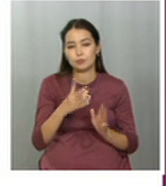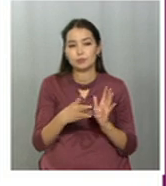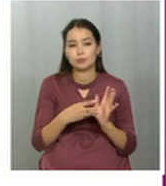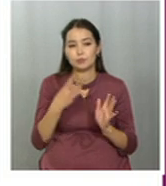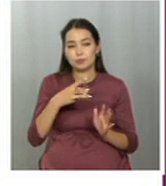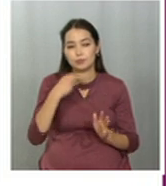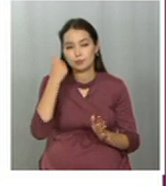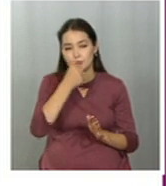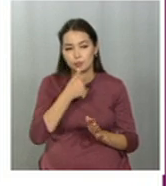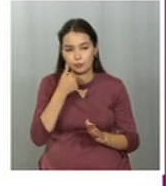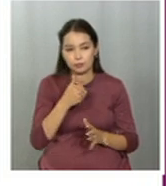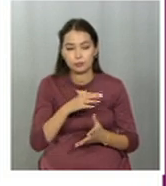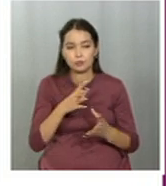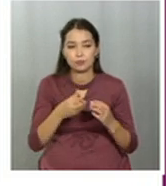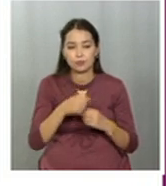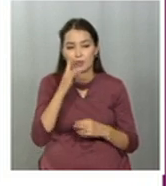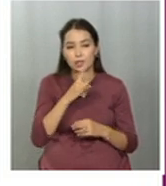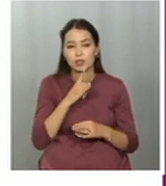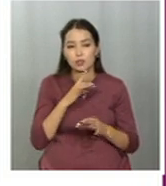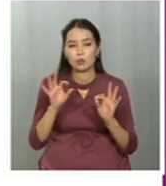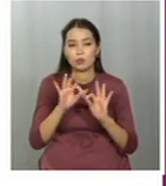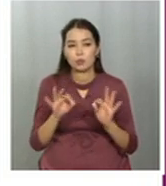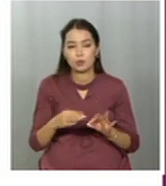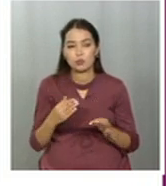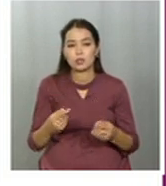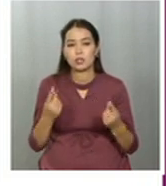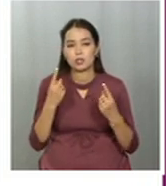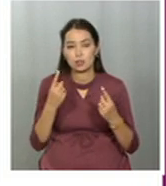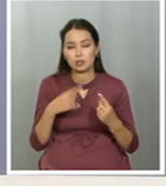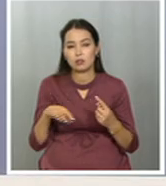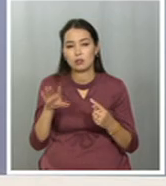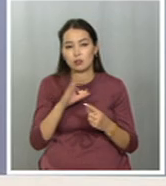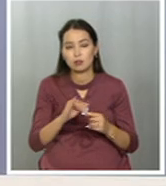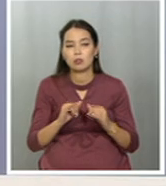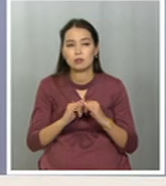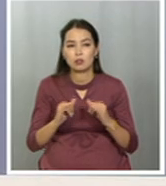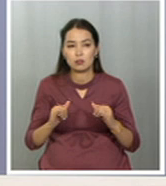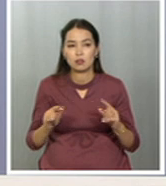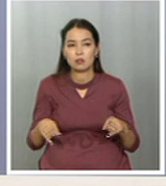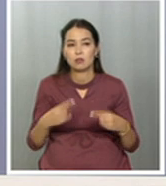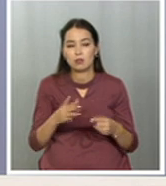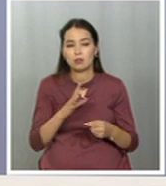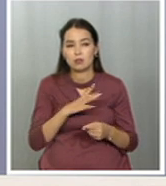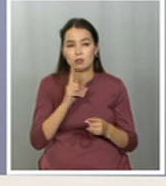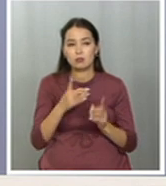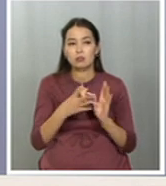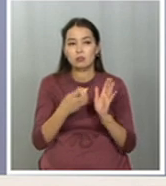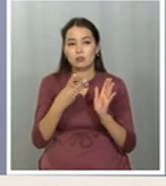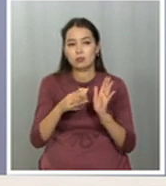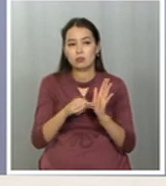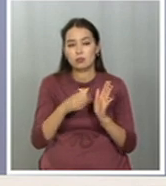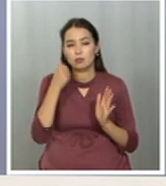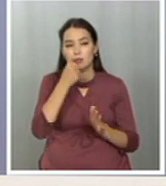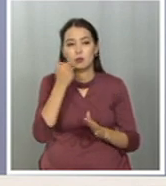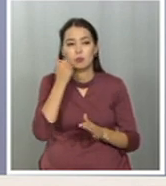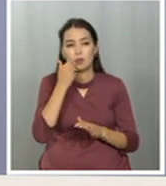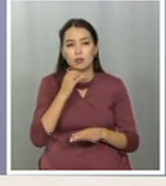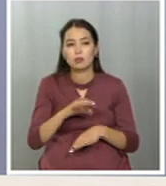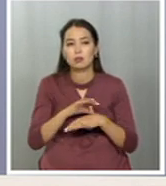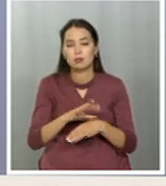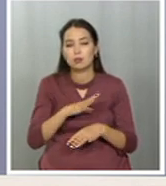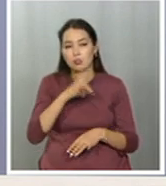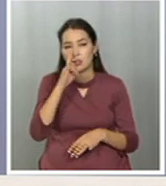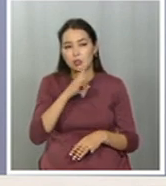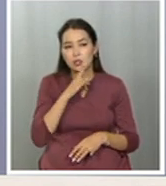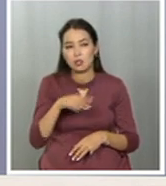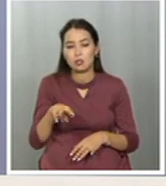1920-1930 жылдары қазақ өнері ірі жоғарғы деңгейде дамыды. 1936 жылы Мәскеуде өткен қазақ әдебиеті